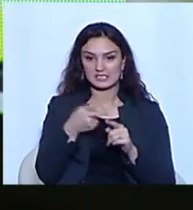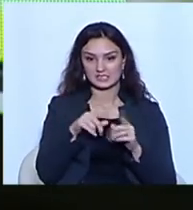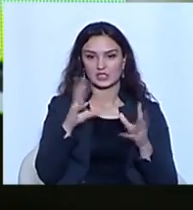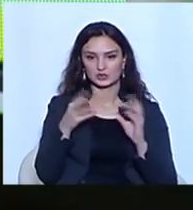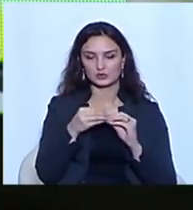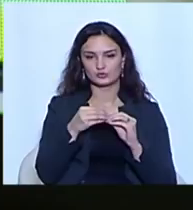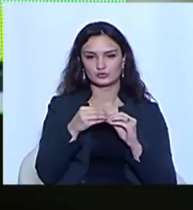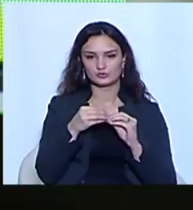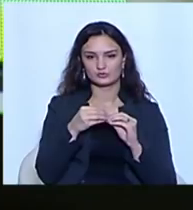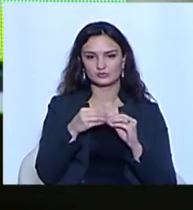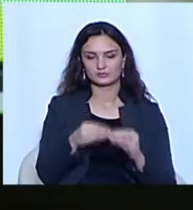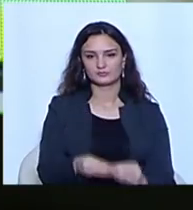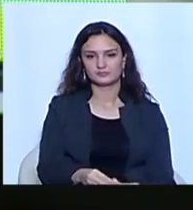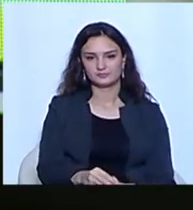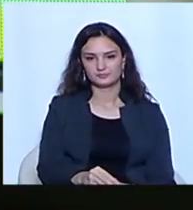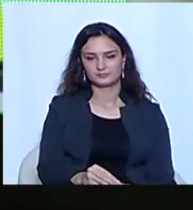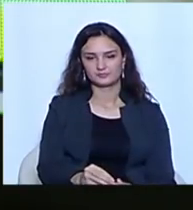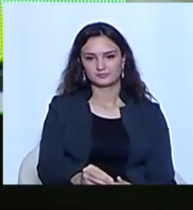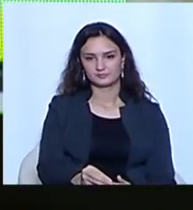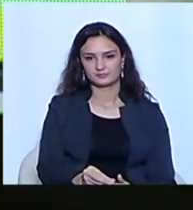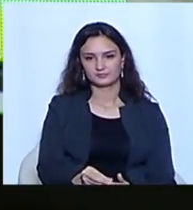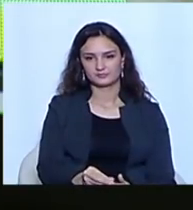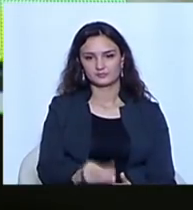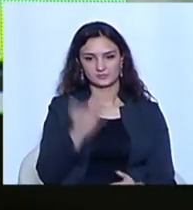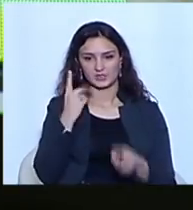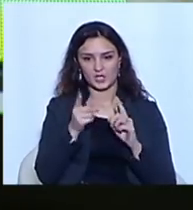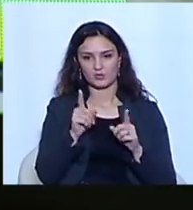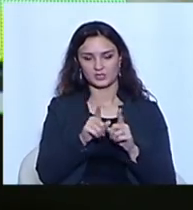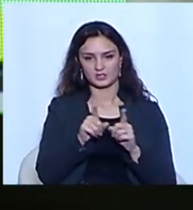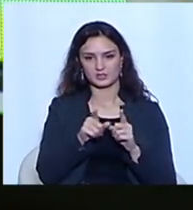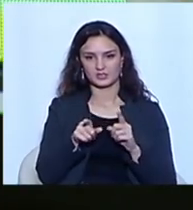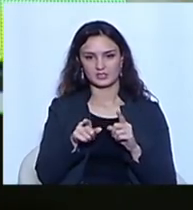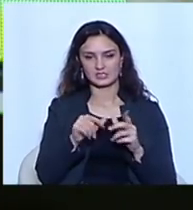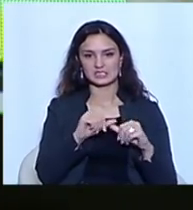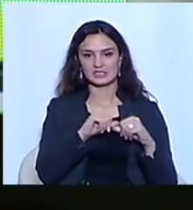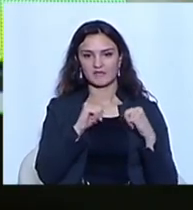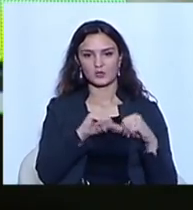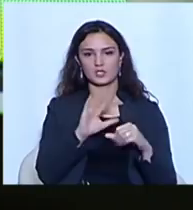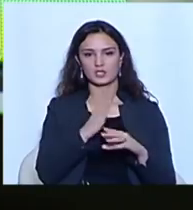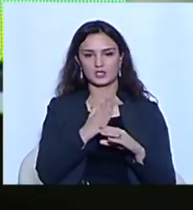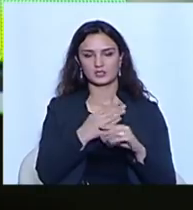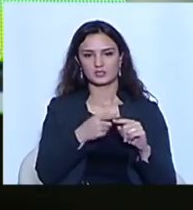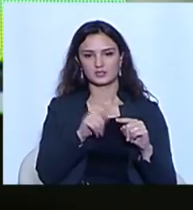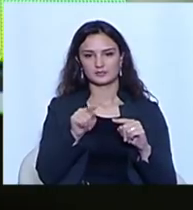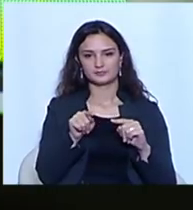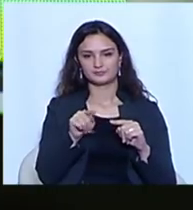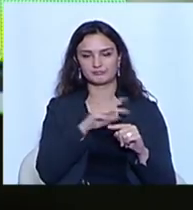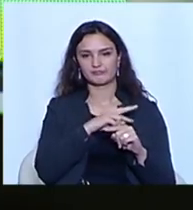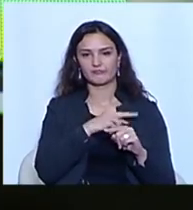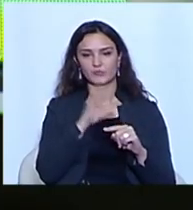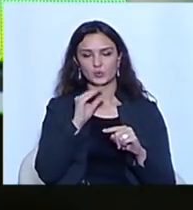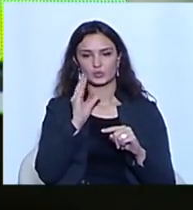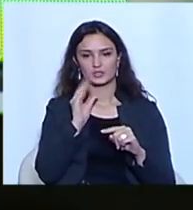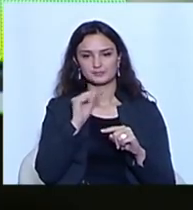ვიცი მის შეჭმა შეხრამონებად. ანუ რეალურად ეგრეა. სიყვარული არ არის ეს. სიყვარულს